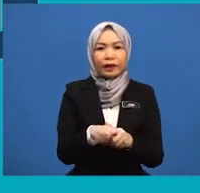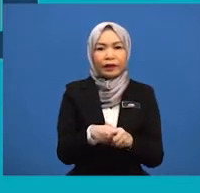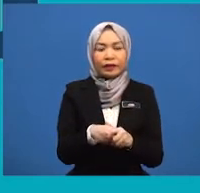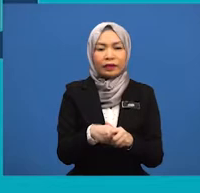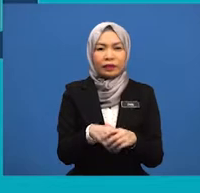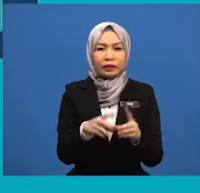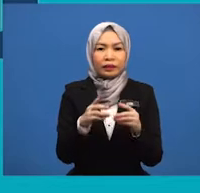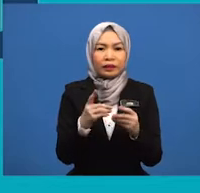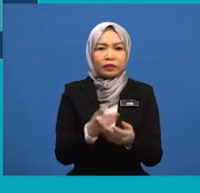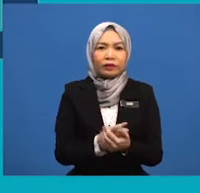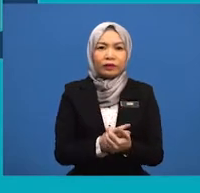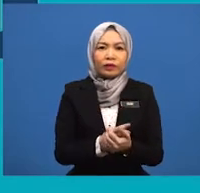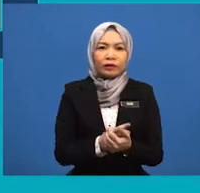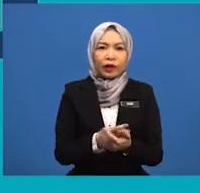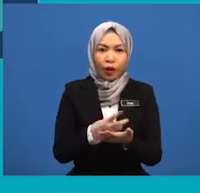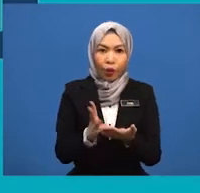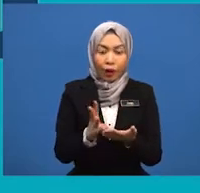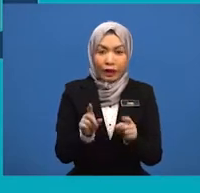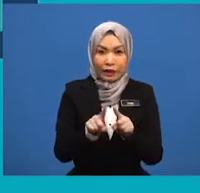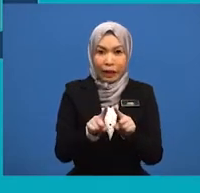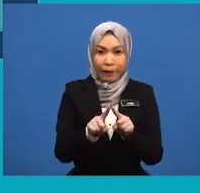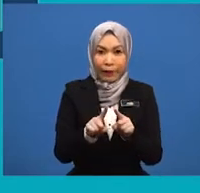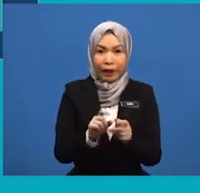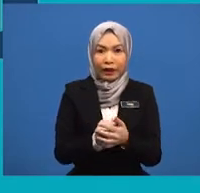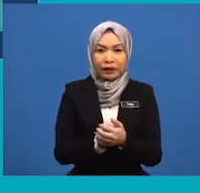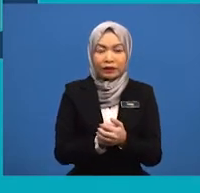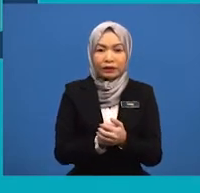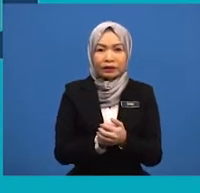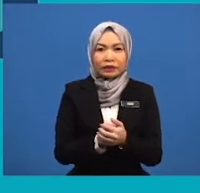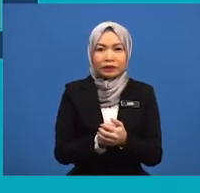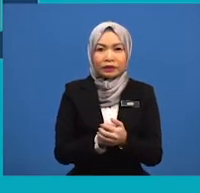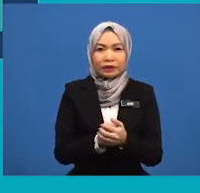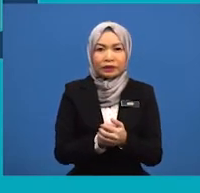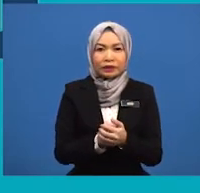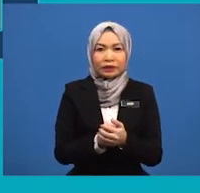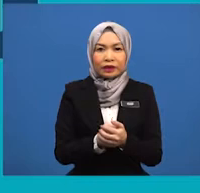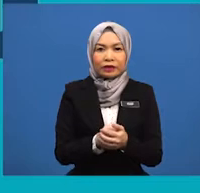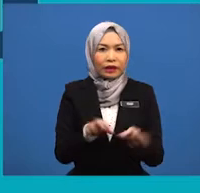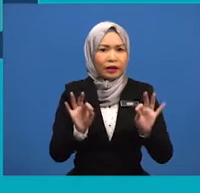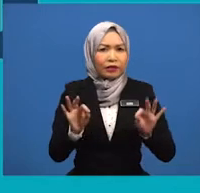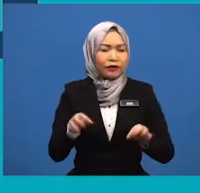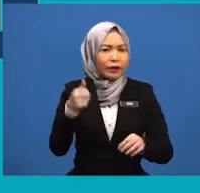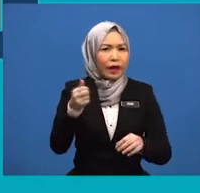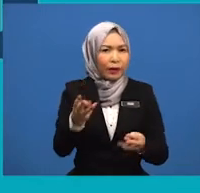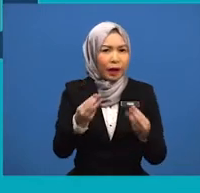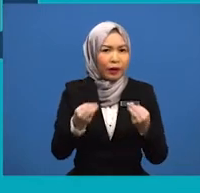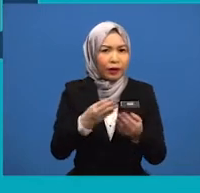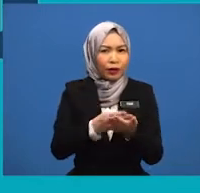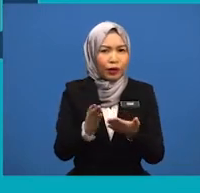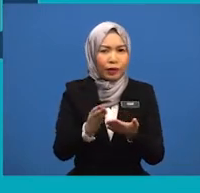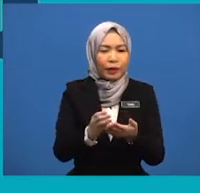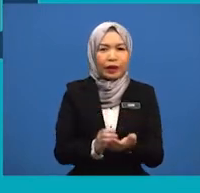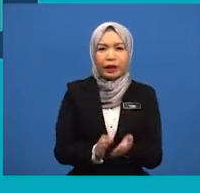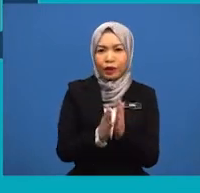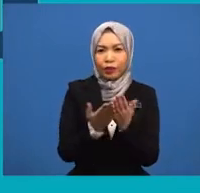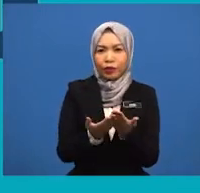RM3. Bagaimana beliau ingin membeli buku tulis sedangkan baki duit